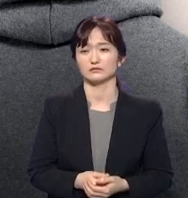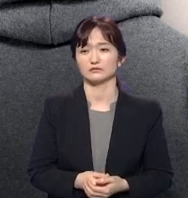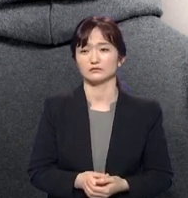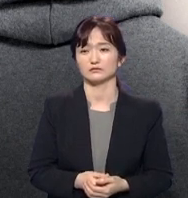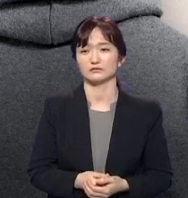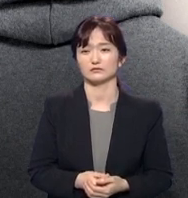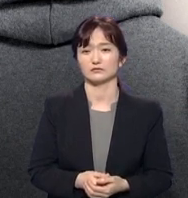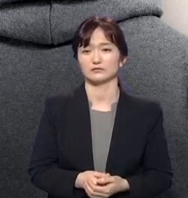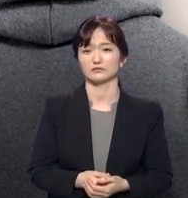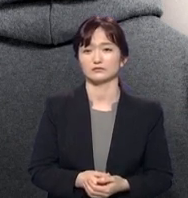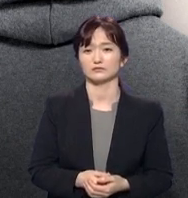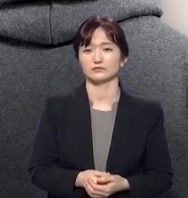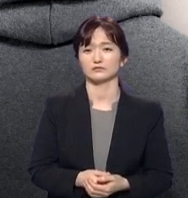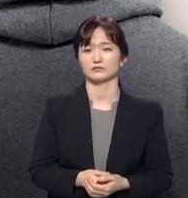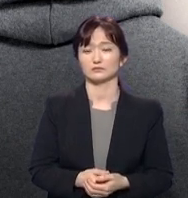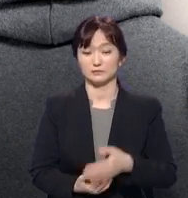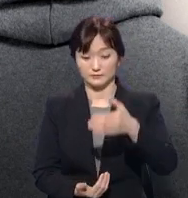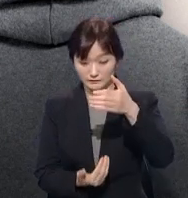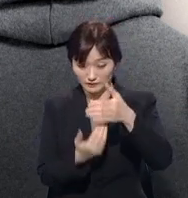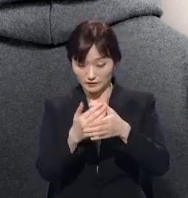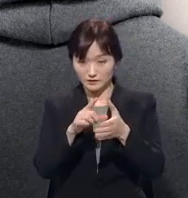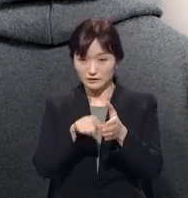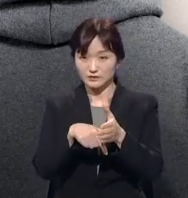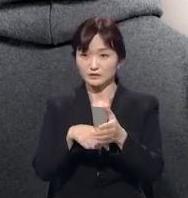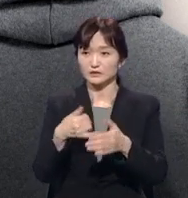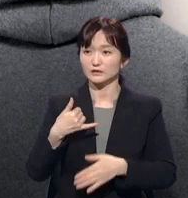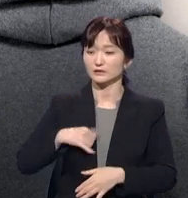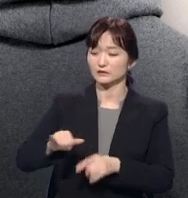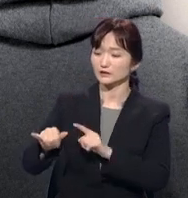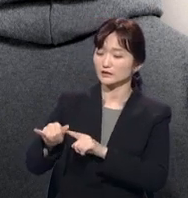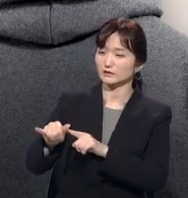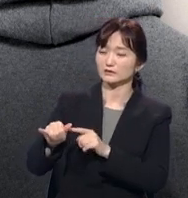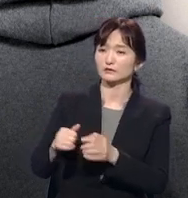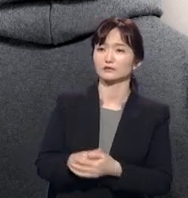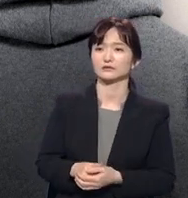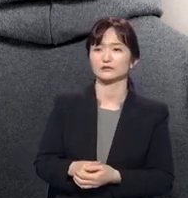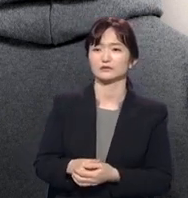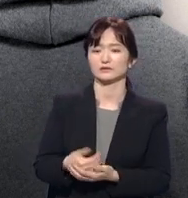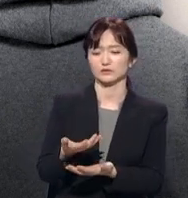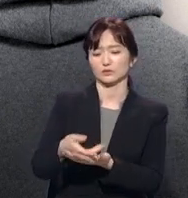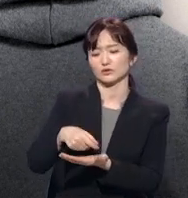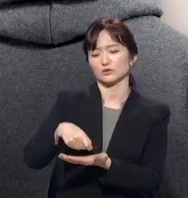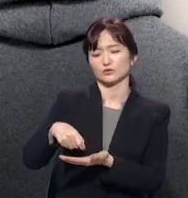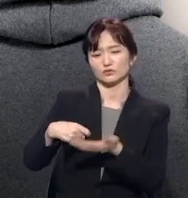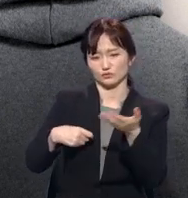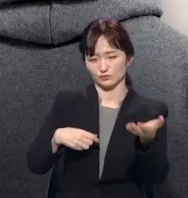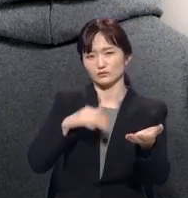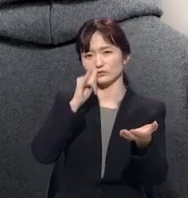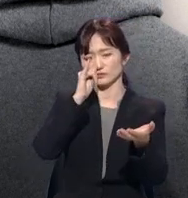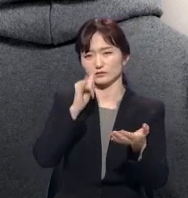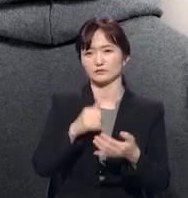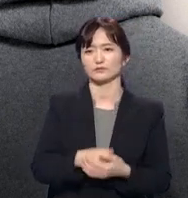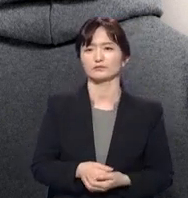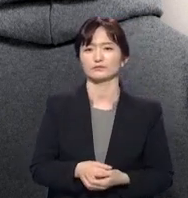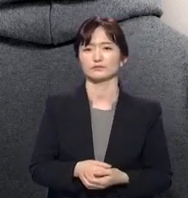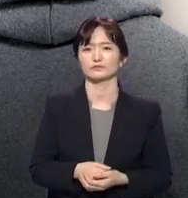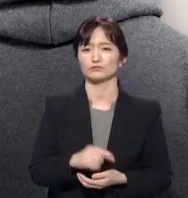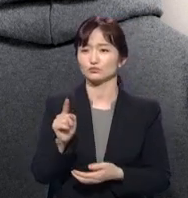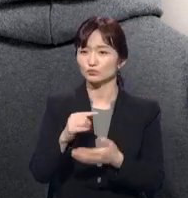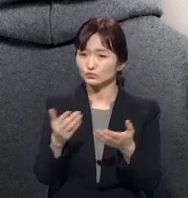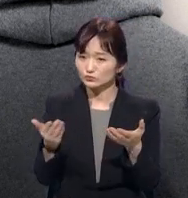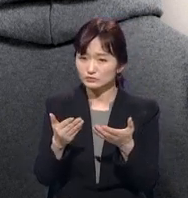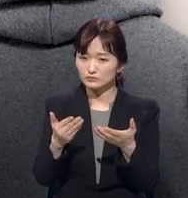그러니까 저기 뭐 사고를 일으켰을 때 또 자녀들은 또 가족들은 써주는 경우가 더 많아요 근데 어찌된